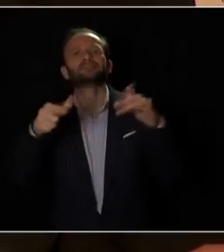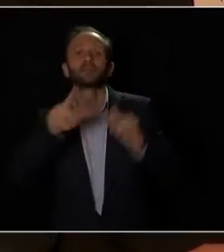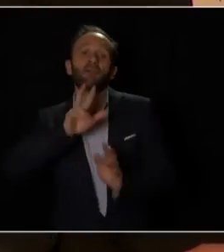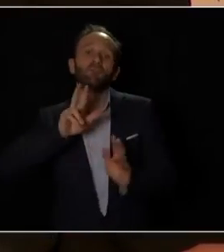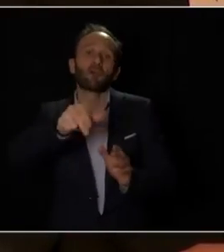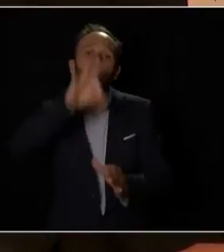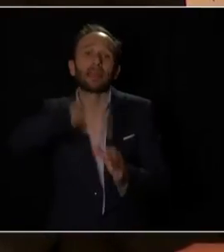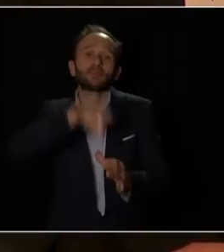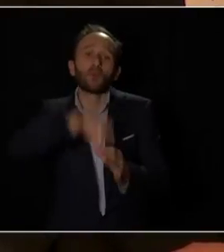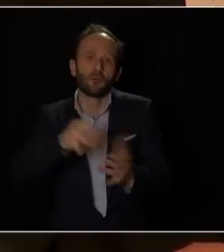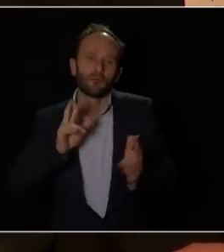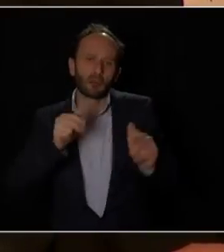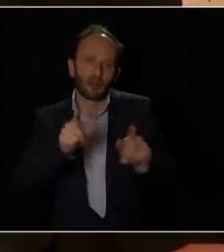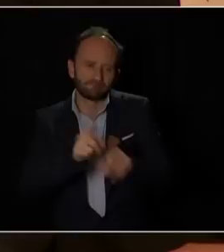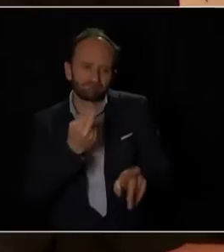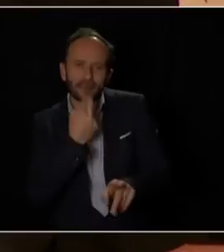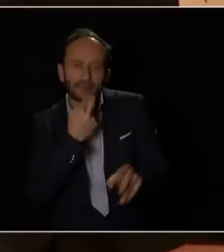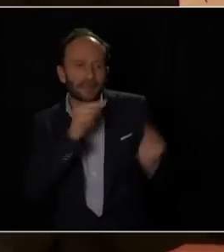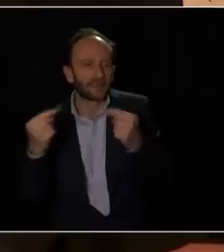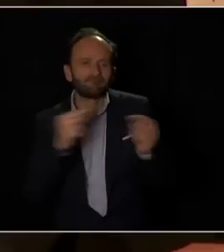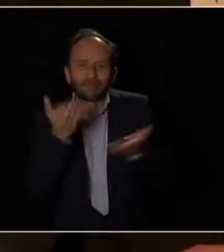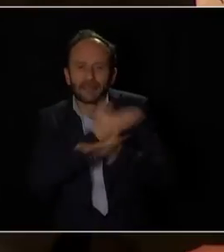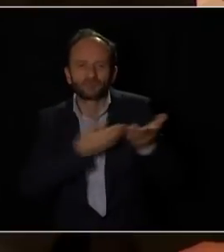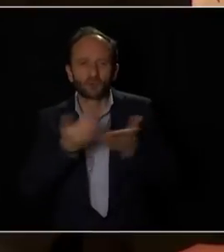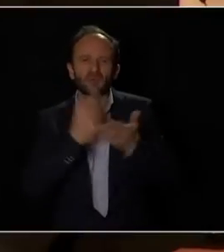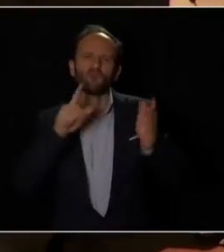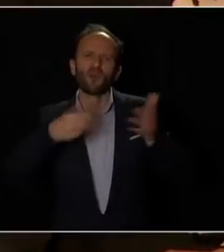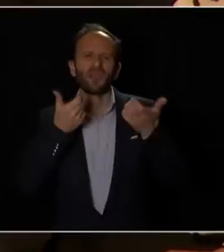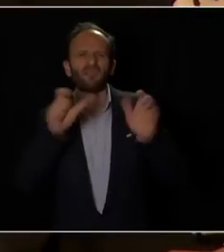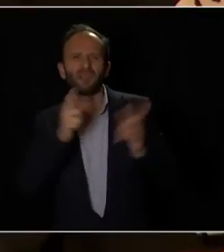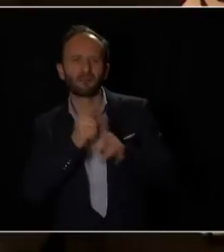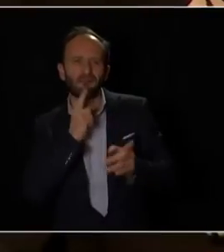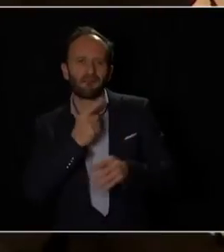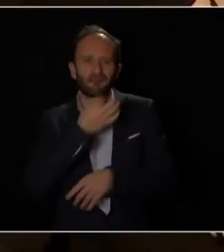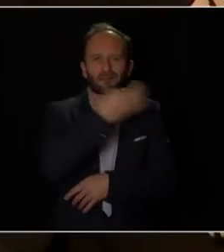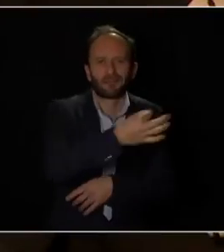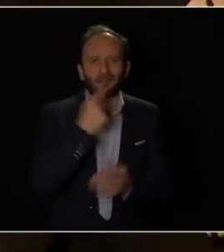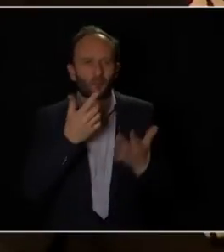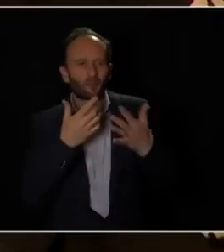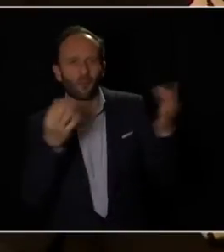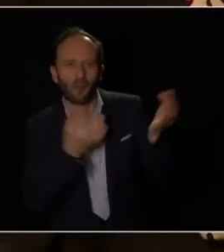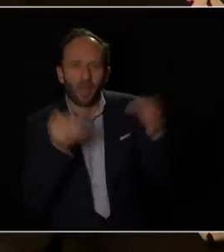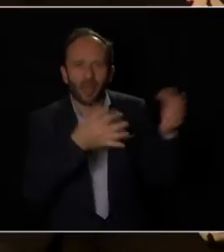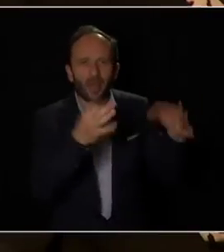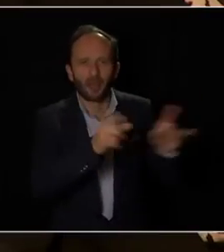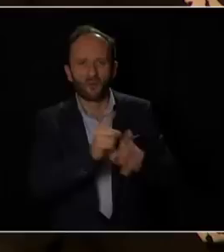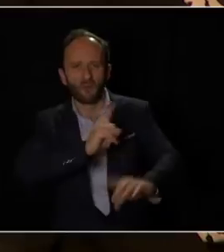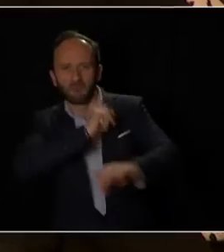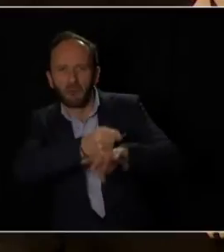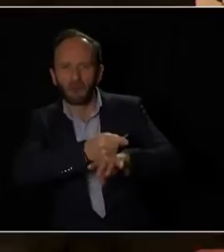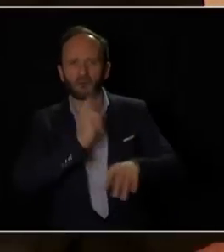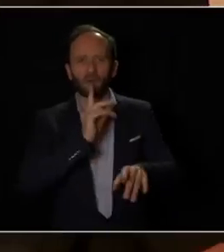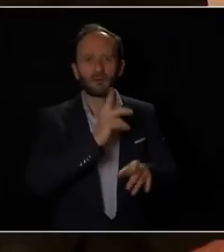pèsent sur la qualité des échanges. Mais il y a des surenchères à éviter, des accusations à ne pas porter à la légère. Après